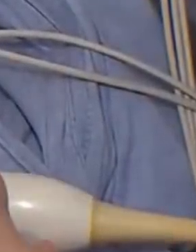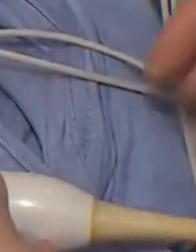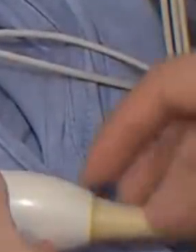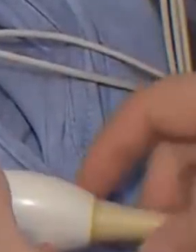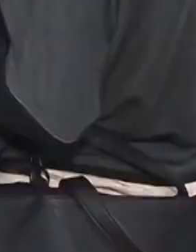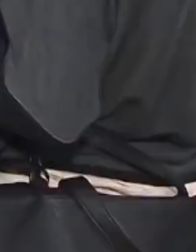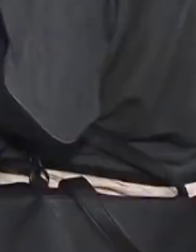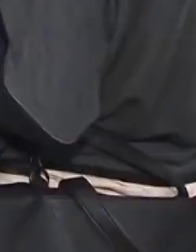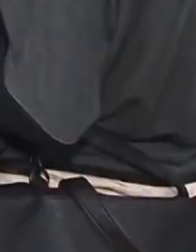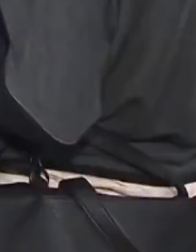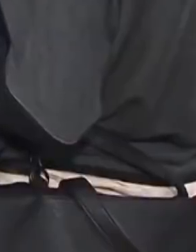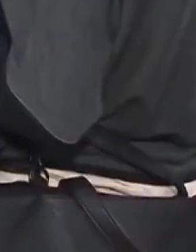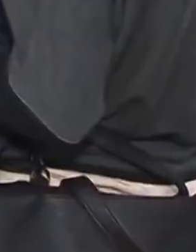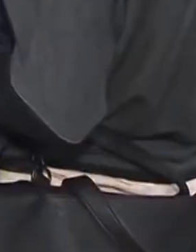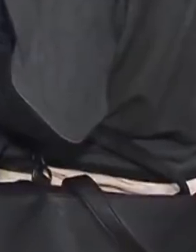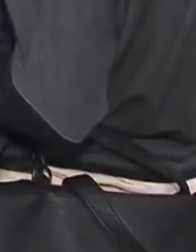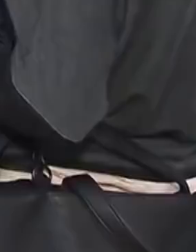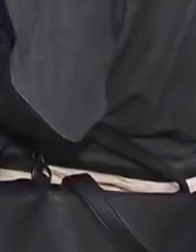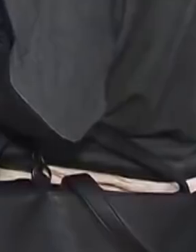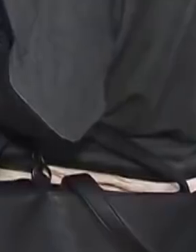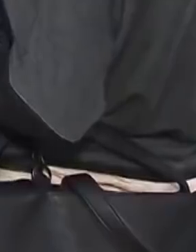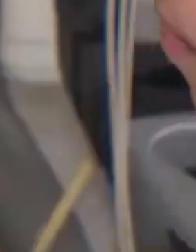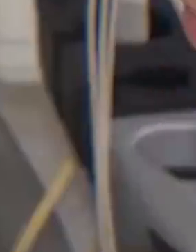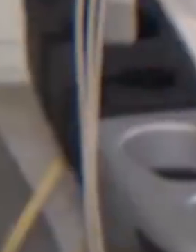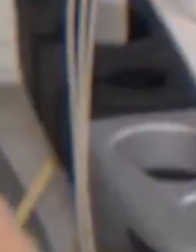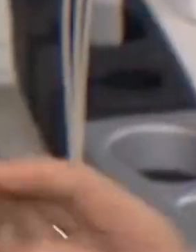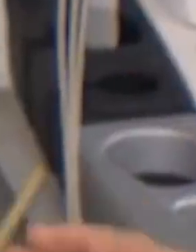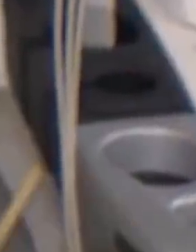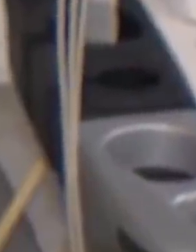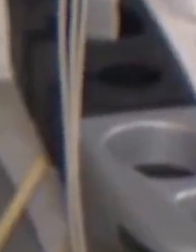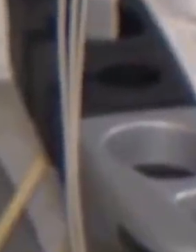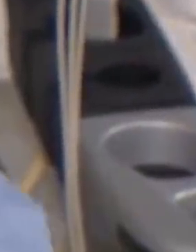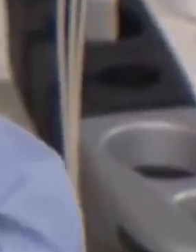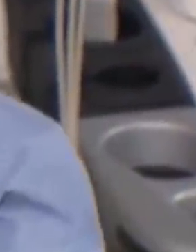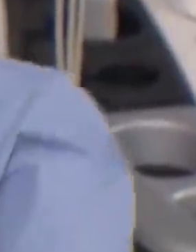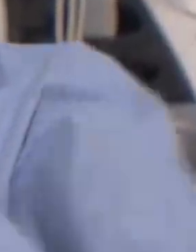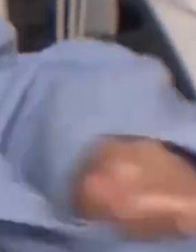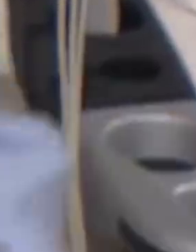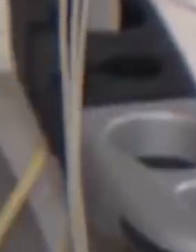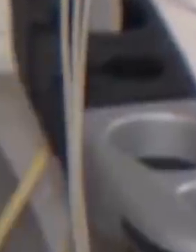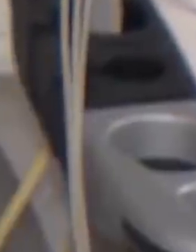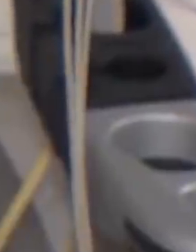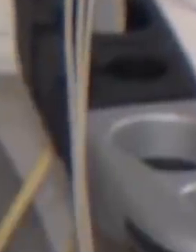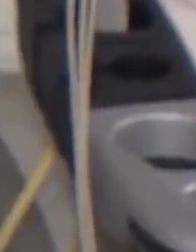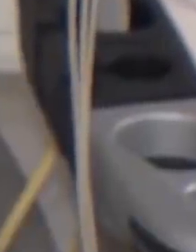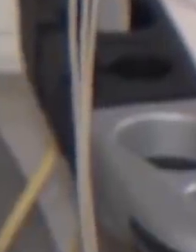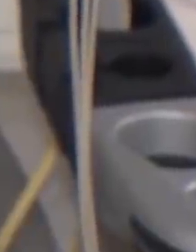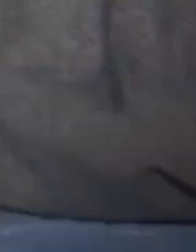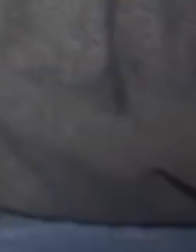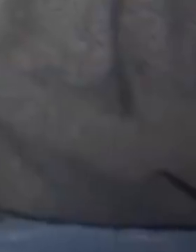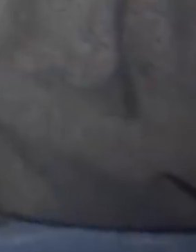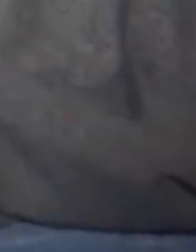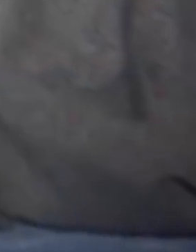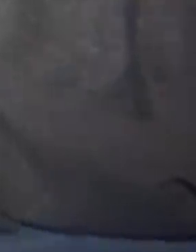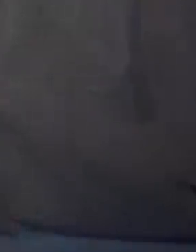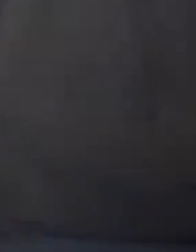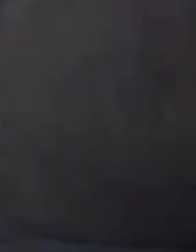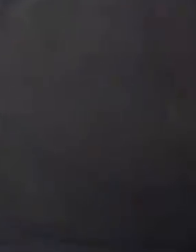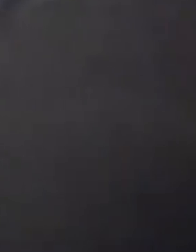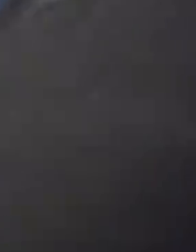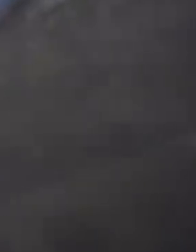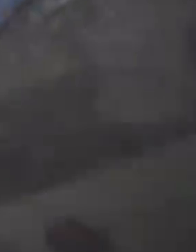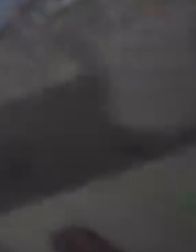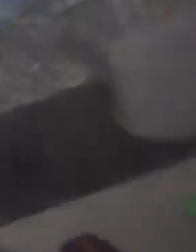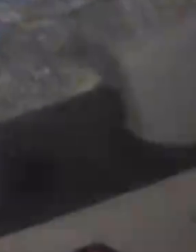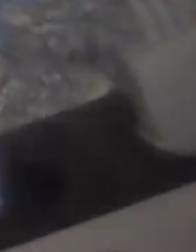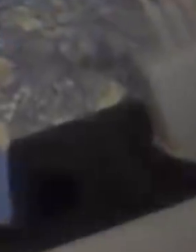벗은 원기. 원기의 부모는 미국 조로증 재단까지 찾아가 임상시험에 참여했지만 허사였습니다. 친구들보다